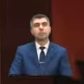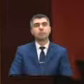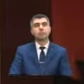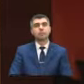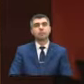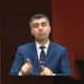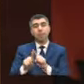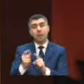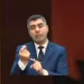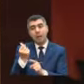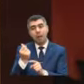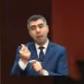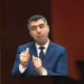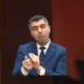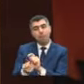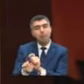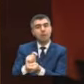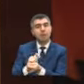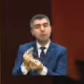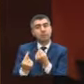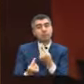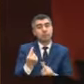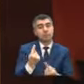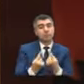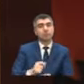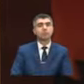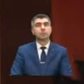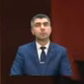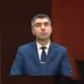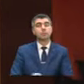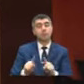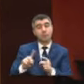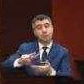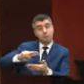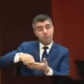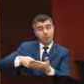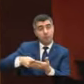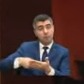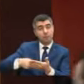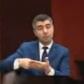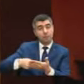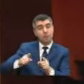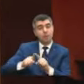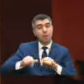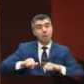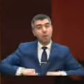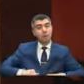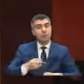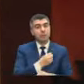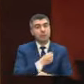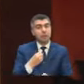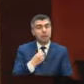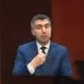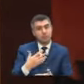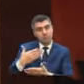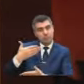والثمن ديالو كيتغير على حسب من مكان إلى آخر، إلا أن تم إصدار بتفويض السلطة لوزارة الصحة على واحد